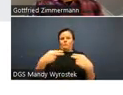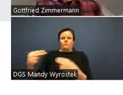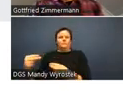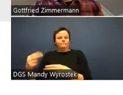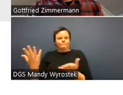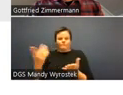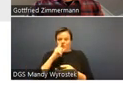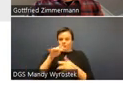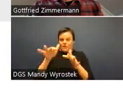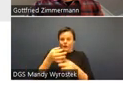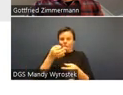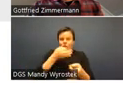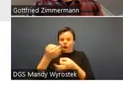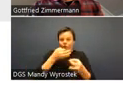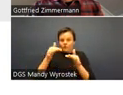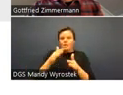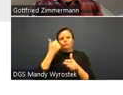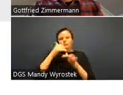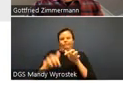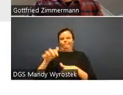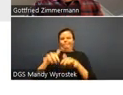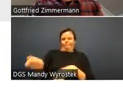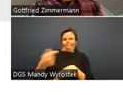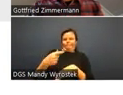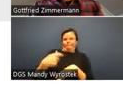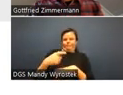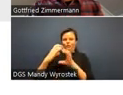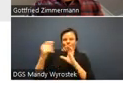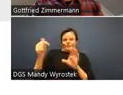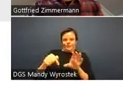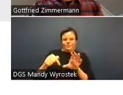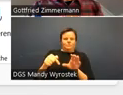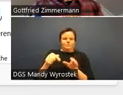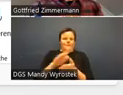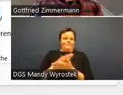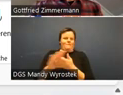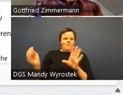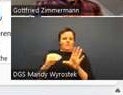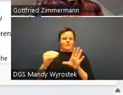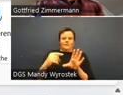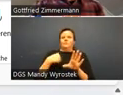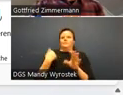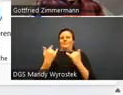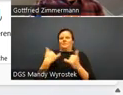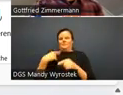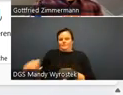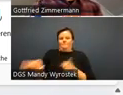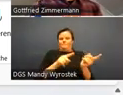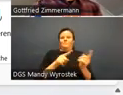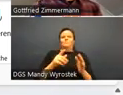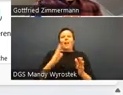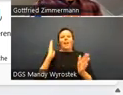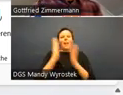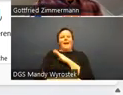Und jetzt werde ich wechseln zu einer Live-Sicht auf diese erweiterte Checkliste.